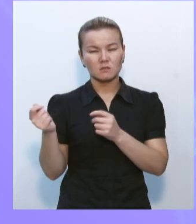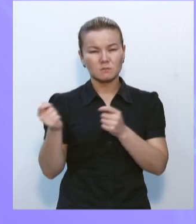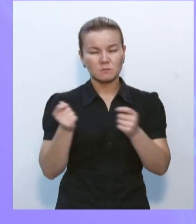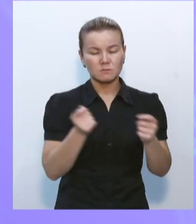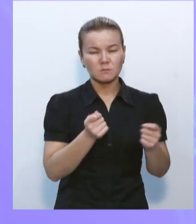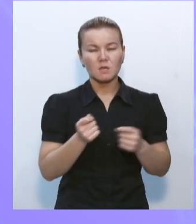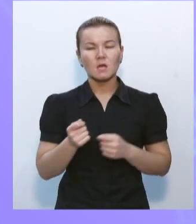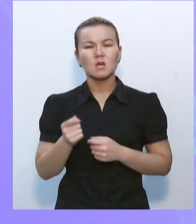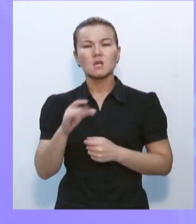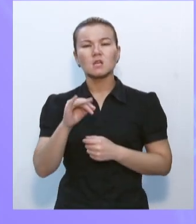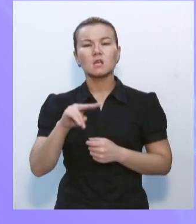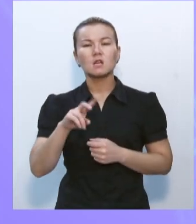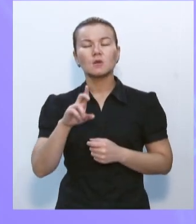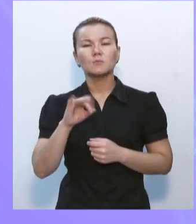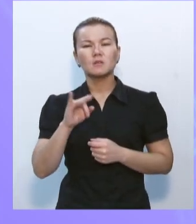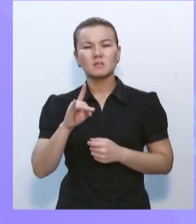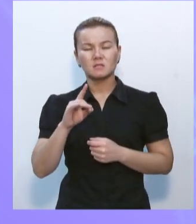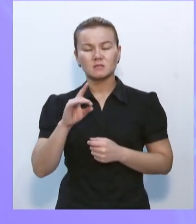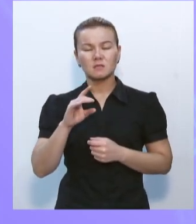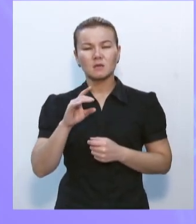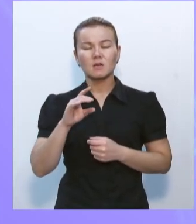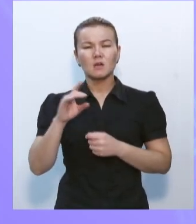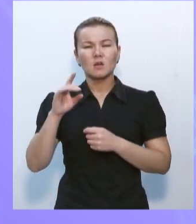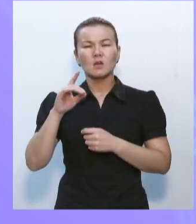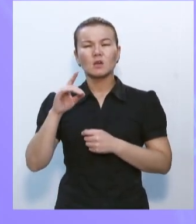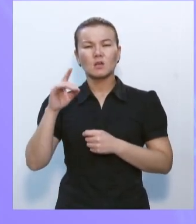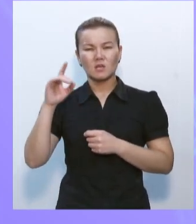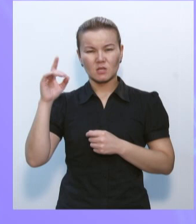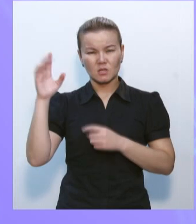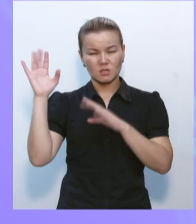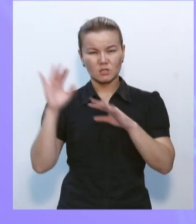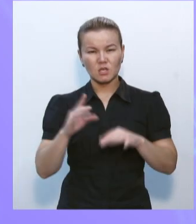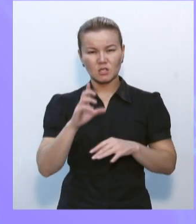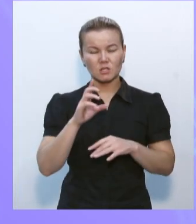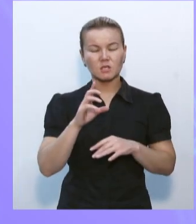Илбирс бийик тоолордо жашайт.